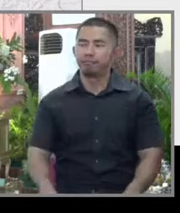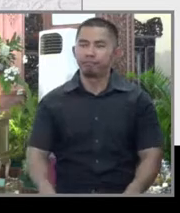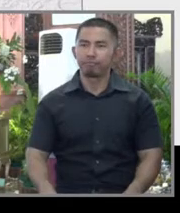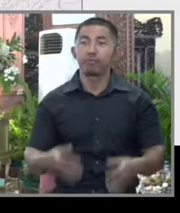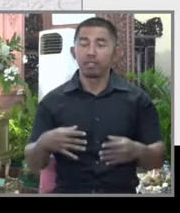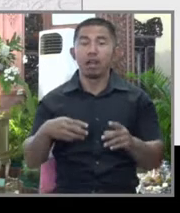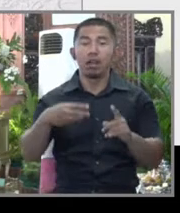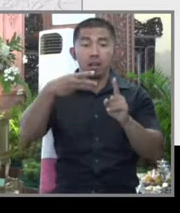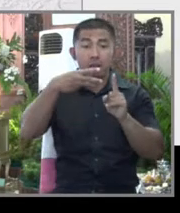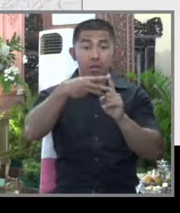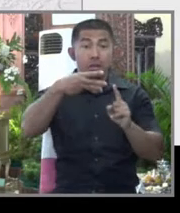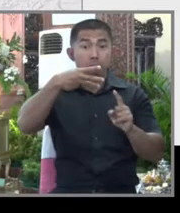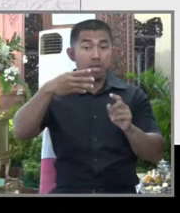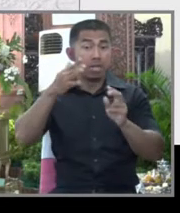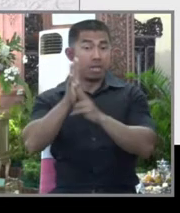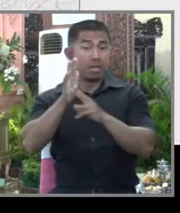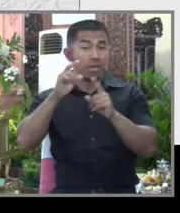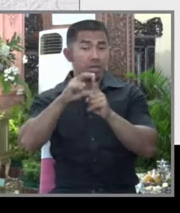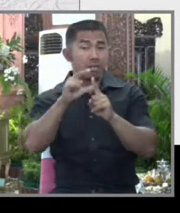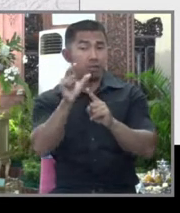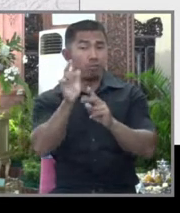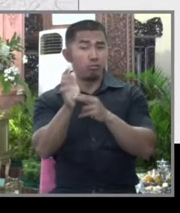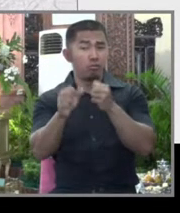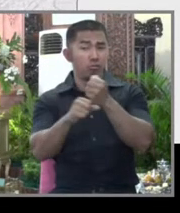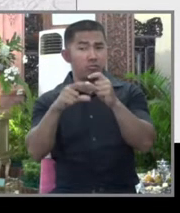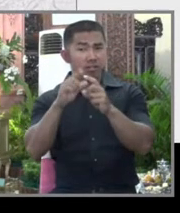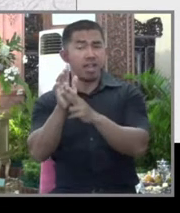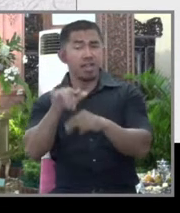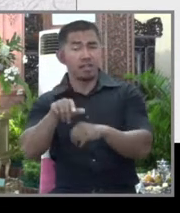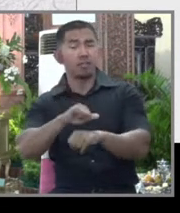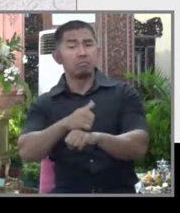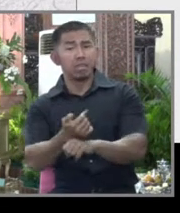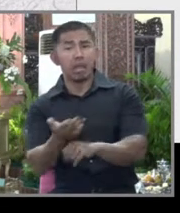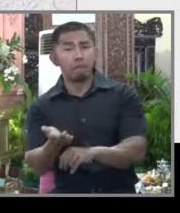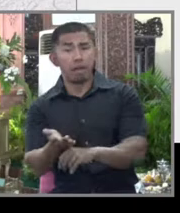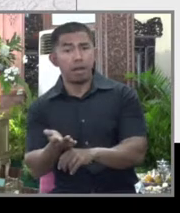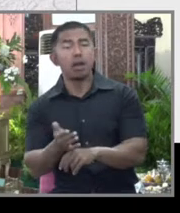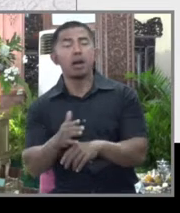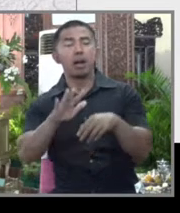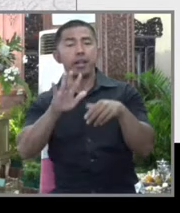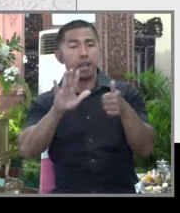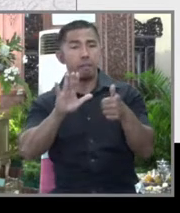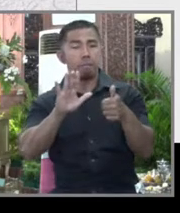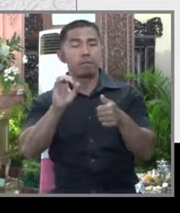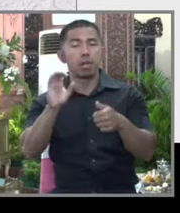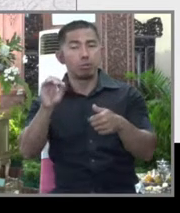Bendungan ini mengairi lahan sawah seluas 600 hektar.